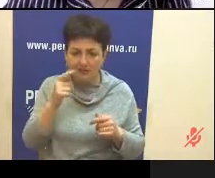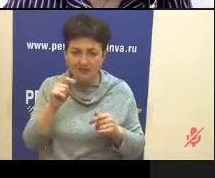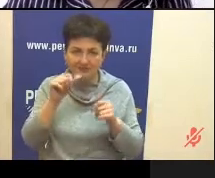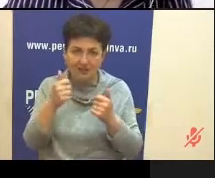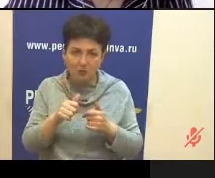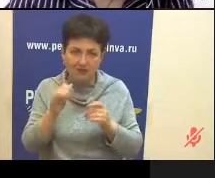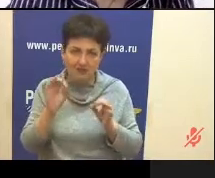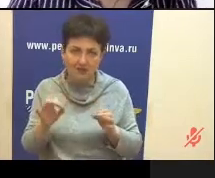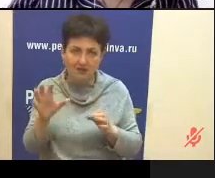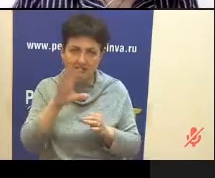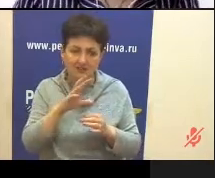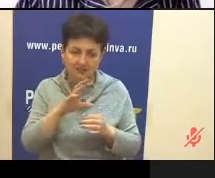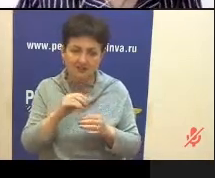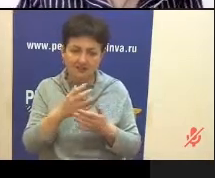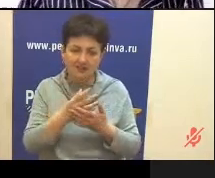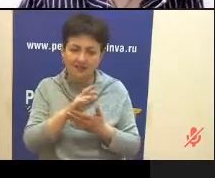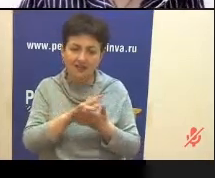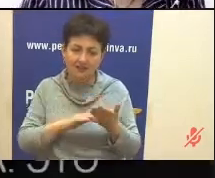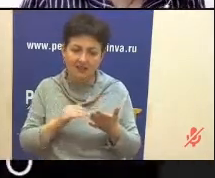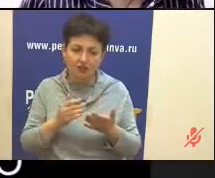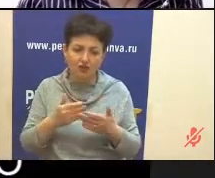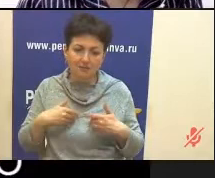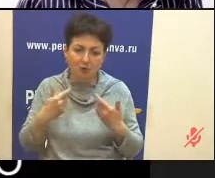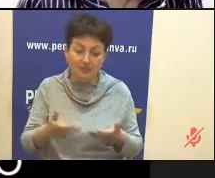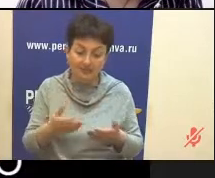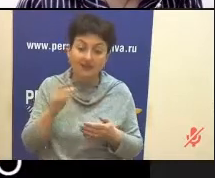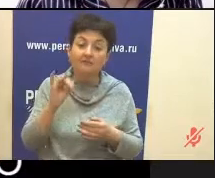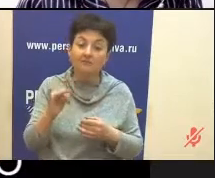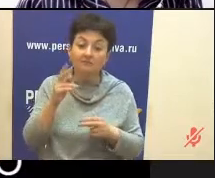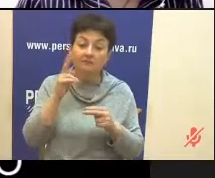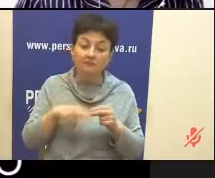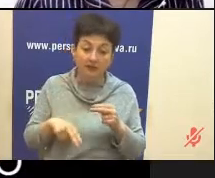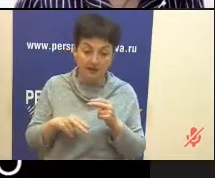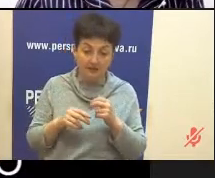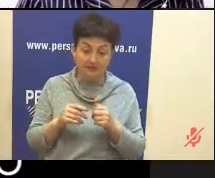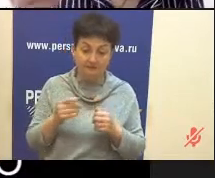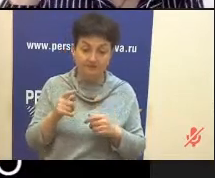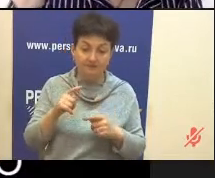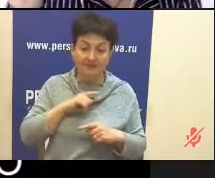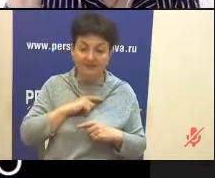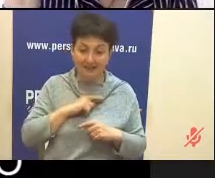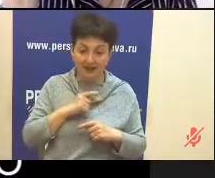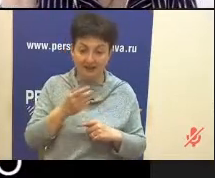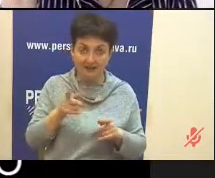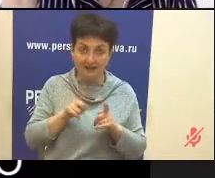вы сможете правильнее формулировать все свои дальнейшие посылы. Ну и,